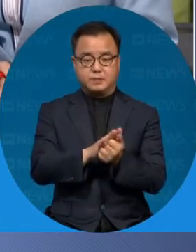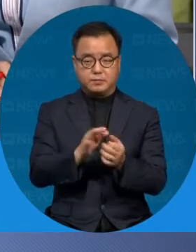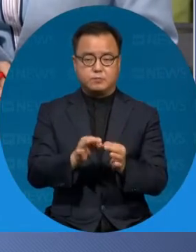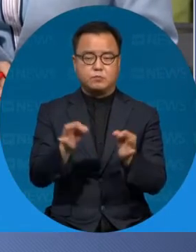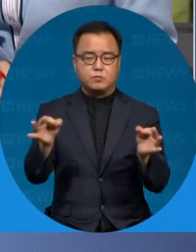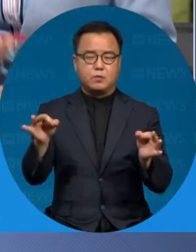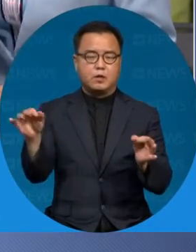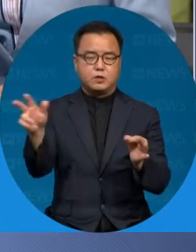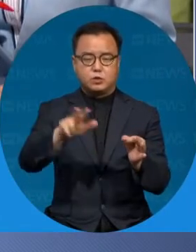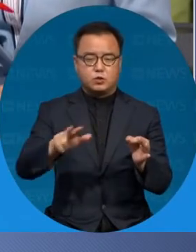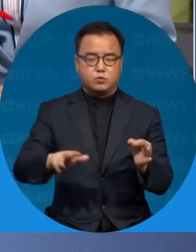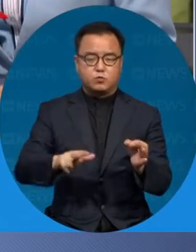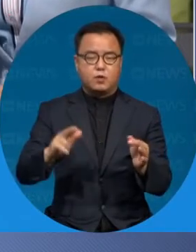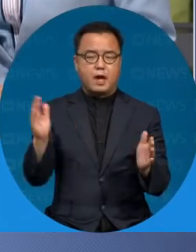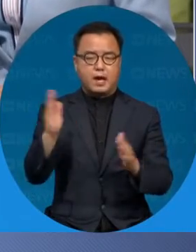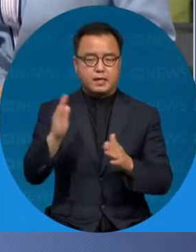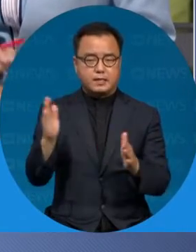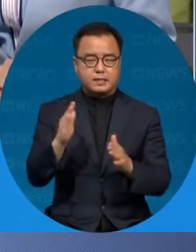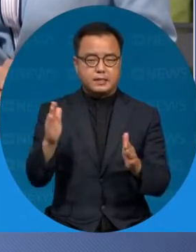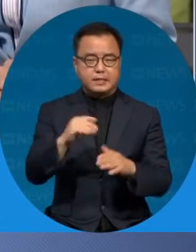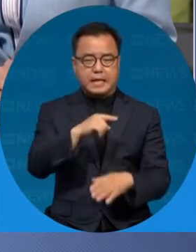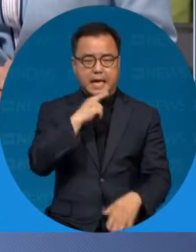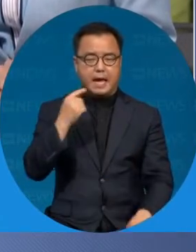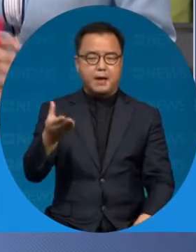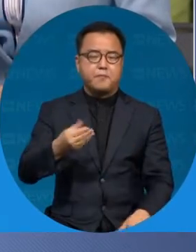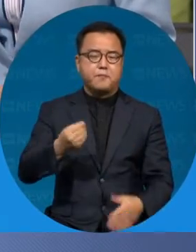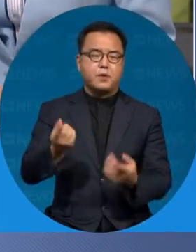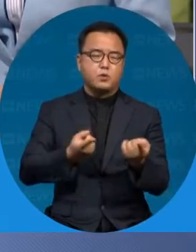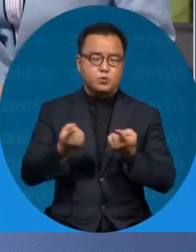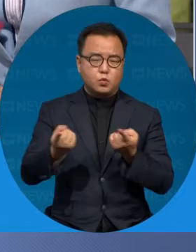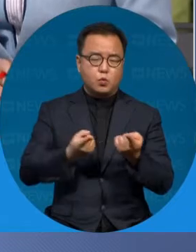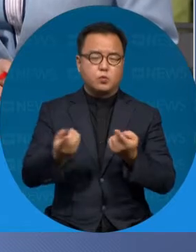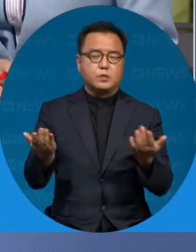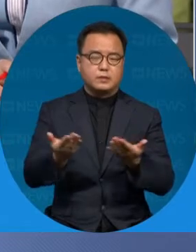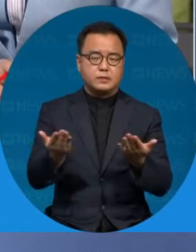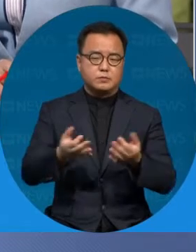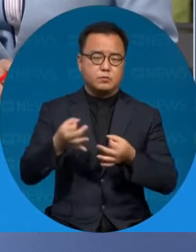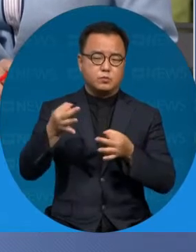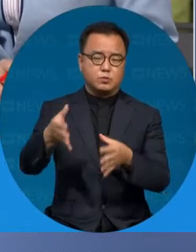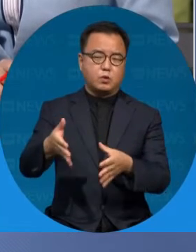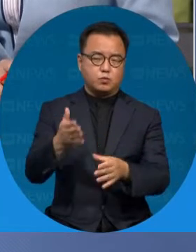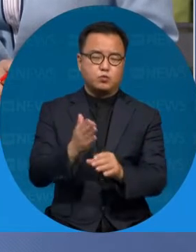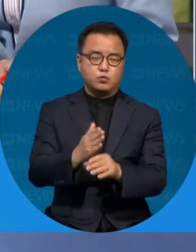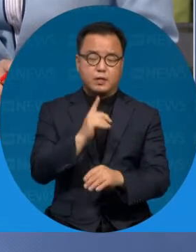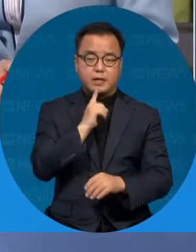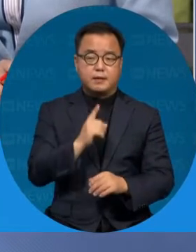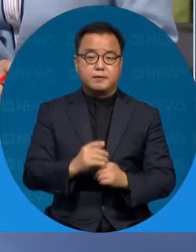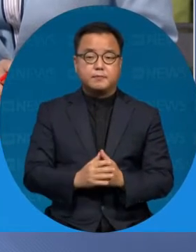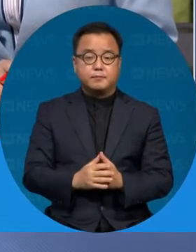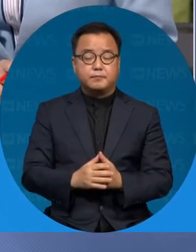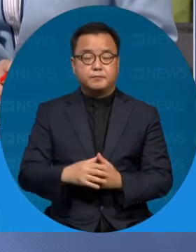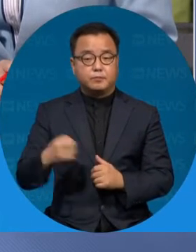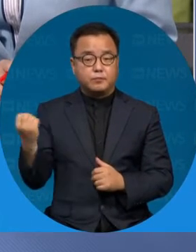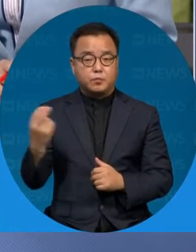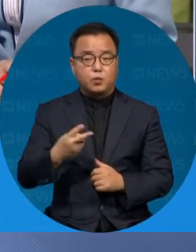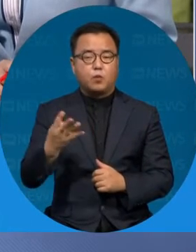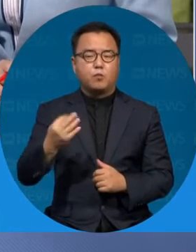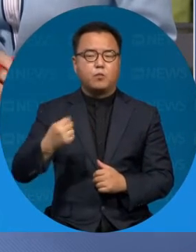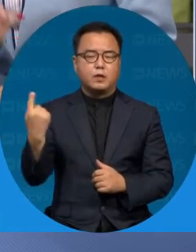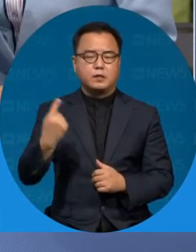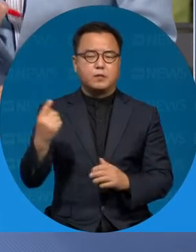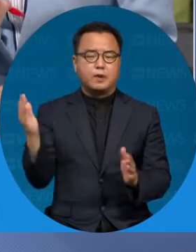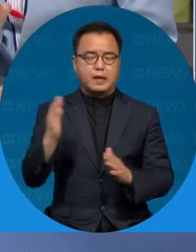전역에서 이 학생들의 체납금을 재조정해주는 시스템에 적극 투입되고 있다고 보도를 했는데요. 그러면서 이 수천 명의